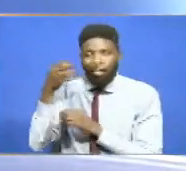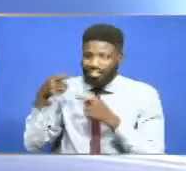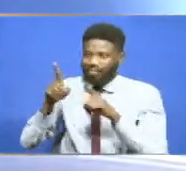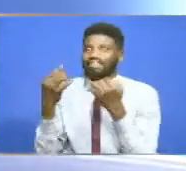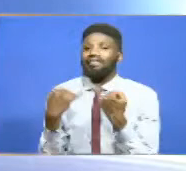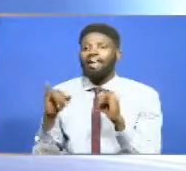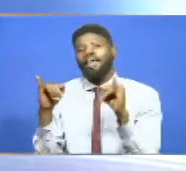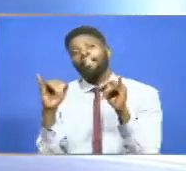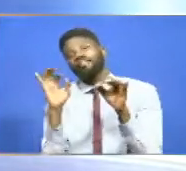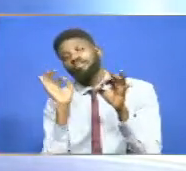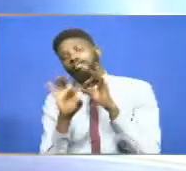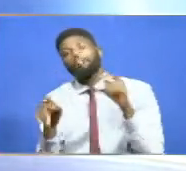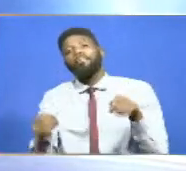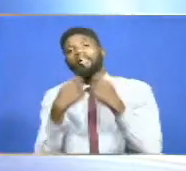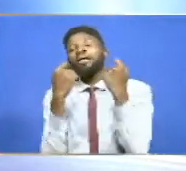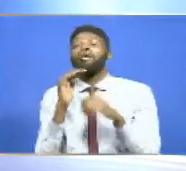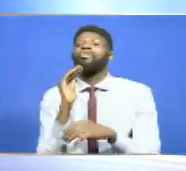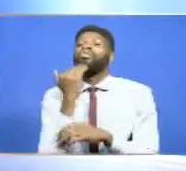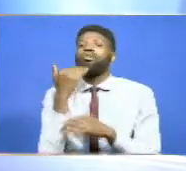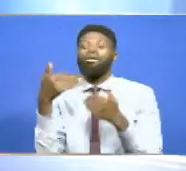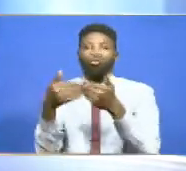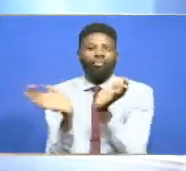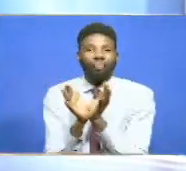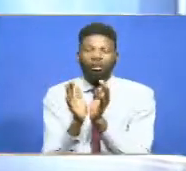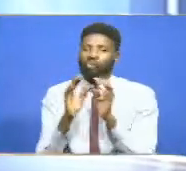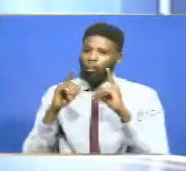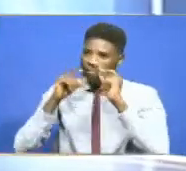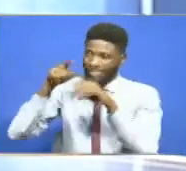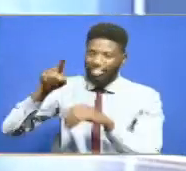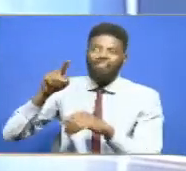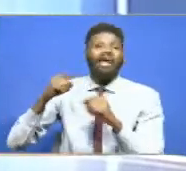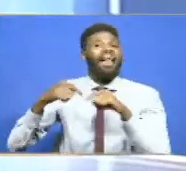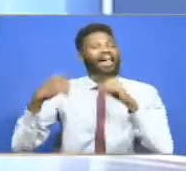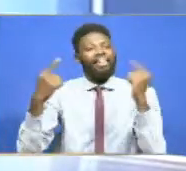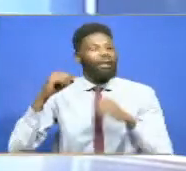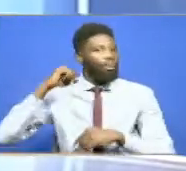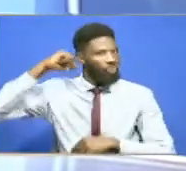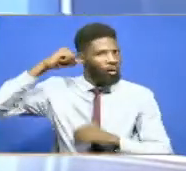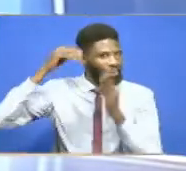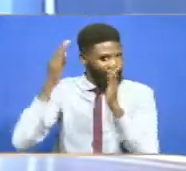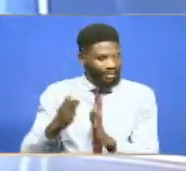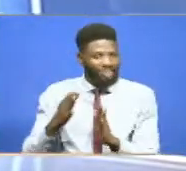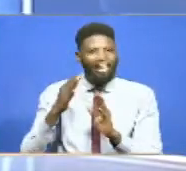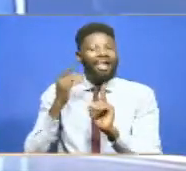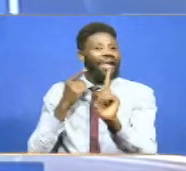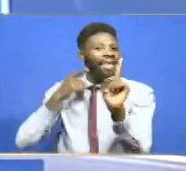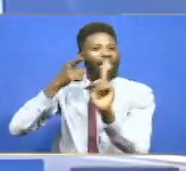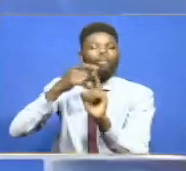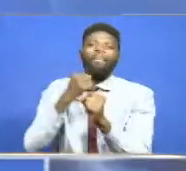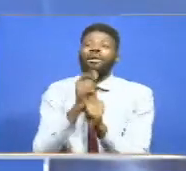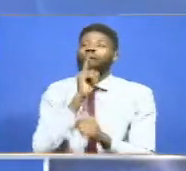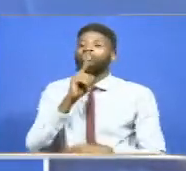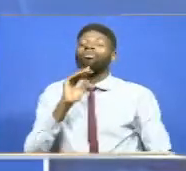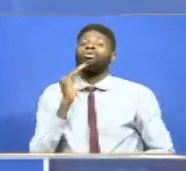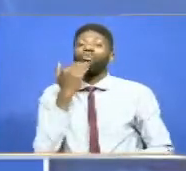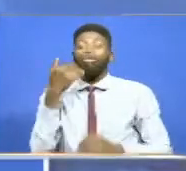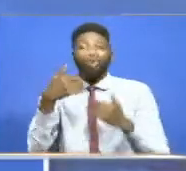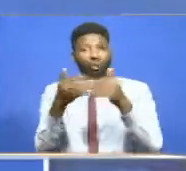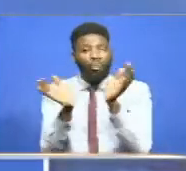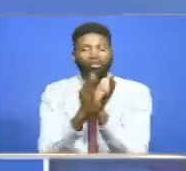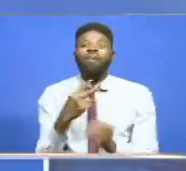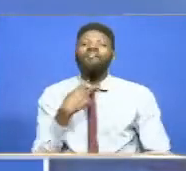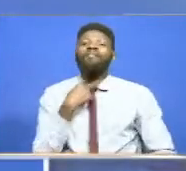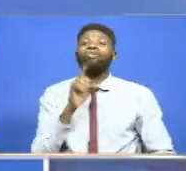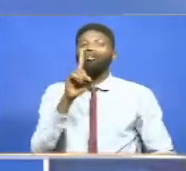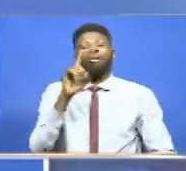Waluya. Oparanya anashutumiwa kuwa adui wa kisiasa kwa madai ya kuhakikisha jamii hiyo haitazungumza kwa sauti moja.